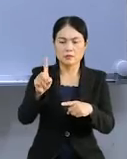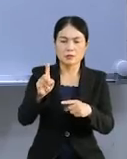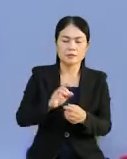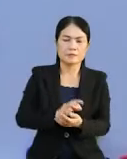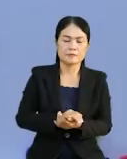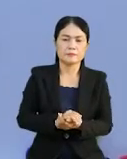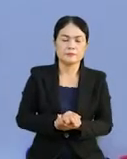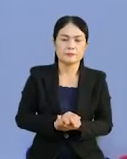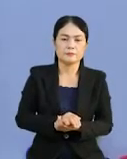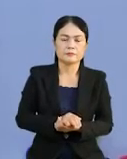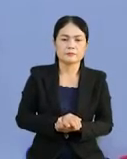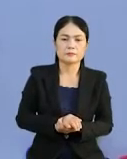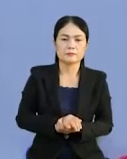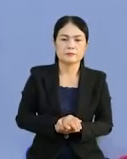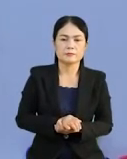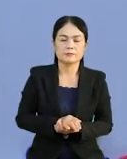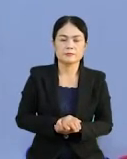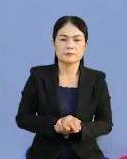Chà.